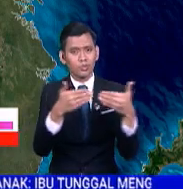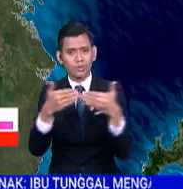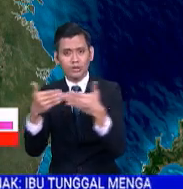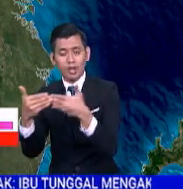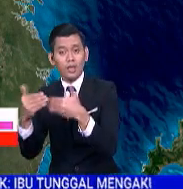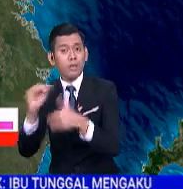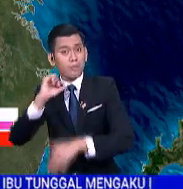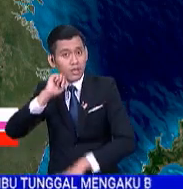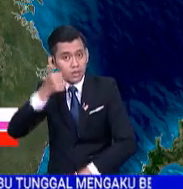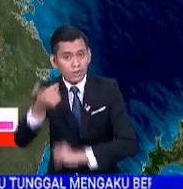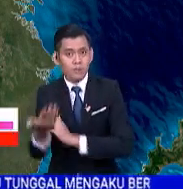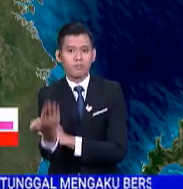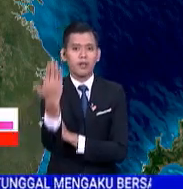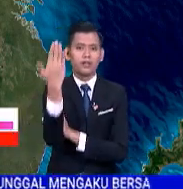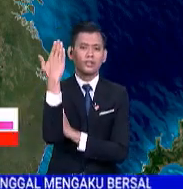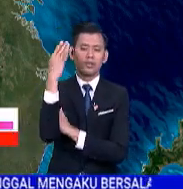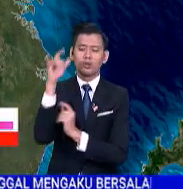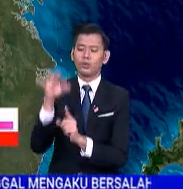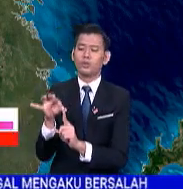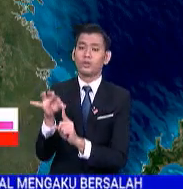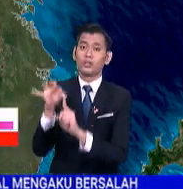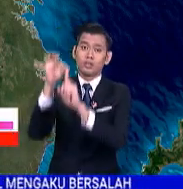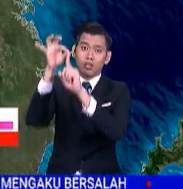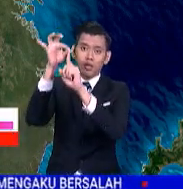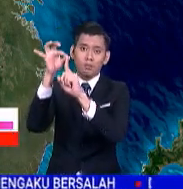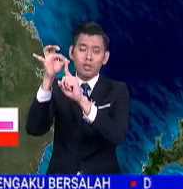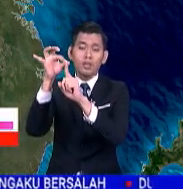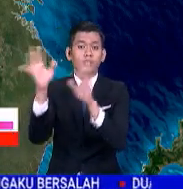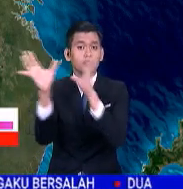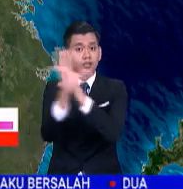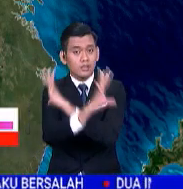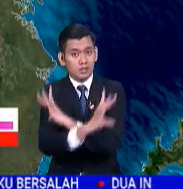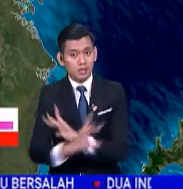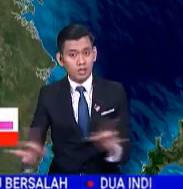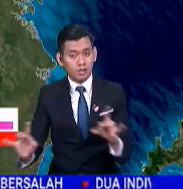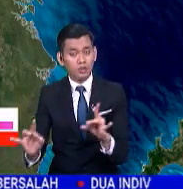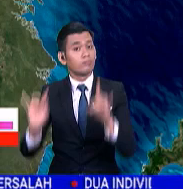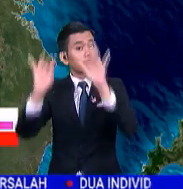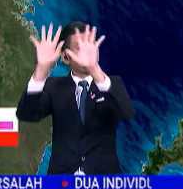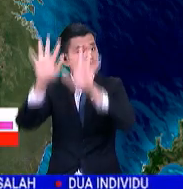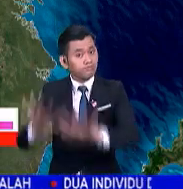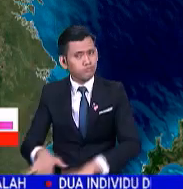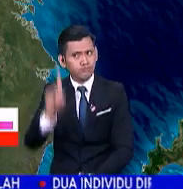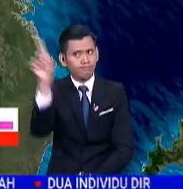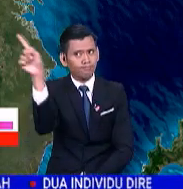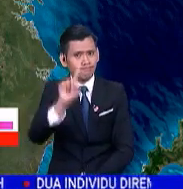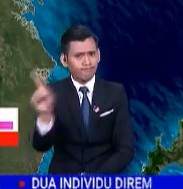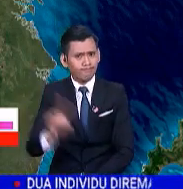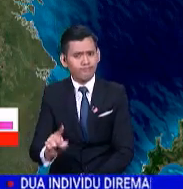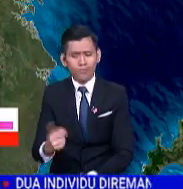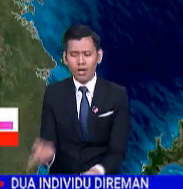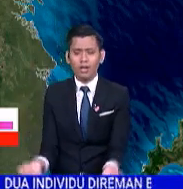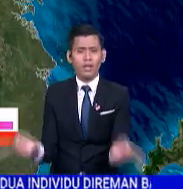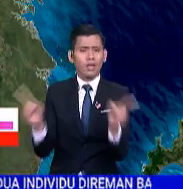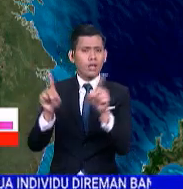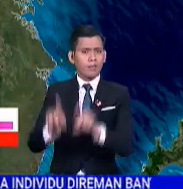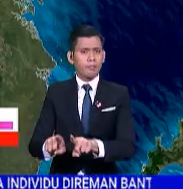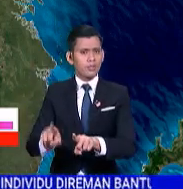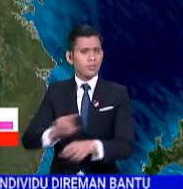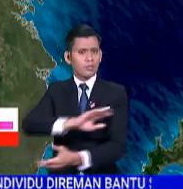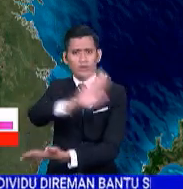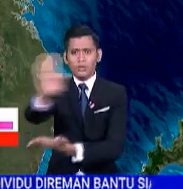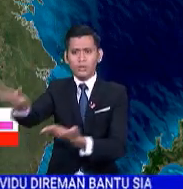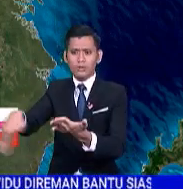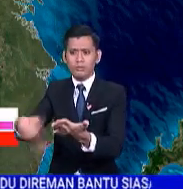ke keesokan pagi, terutamanya melibatkan negeri Sarawak di mana hujan dan ribut petir yang sedang berlaku di hampir